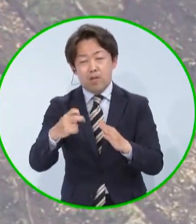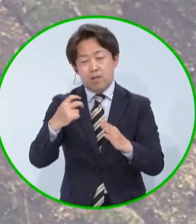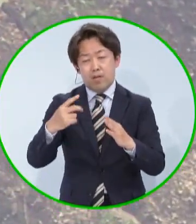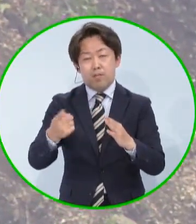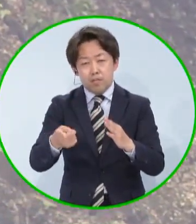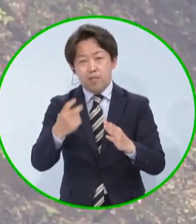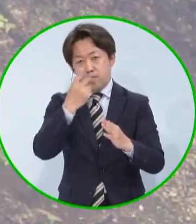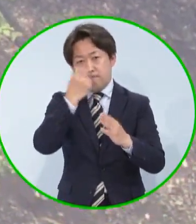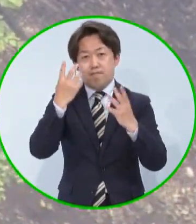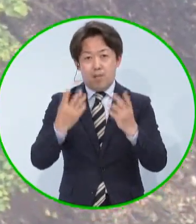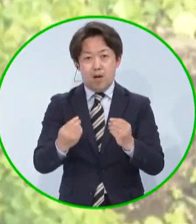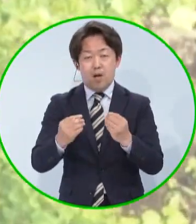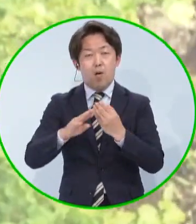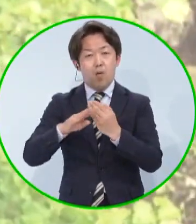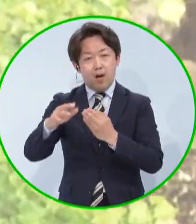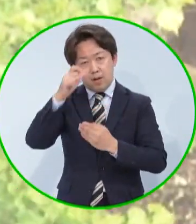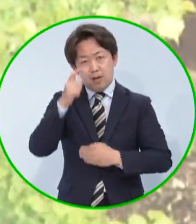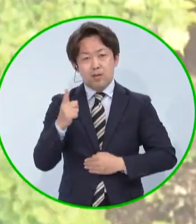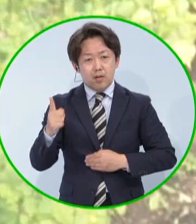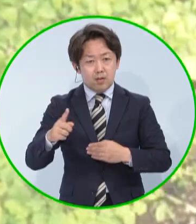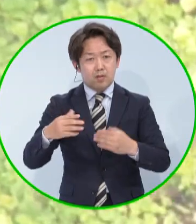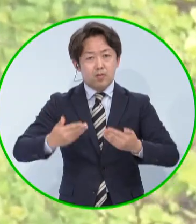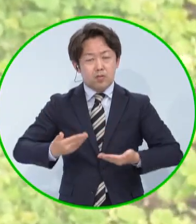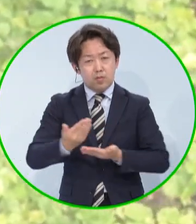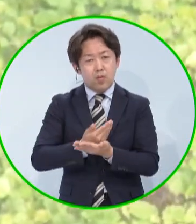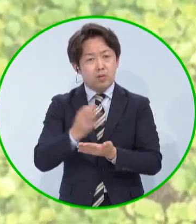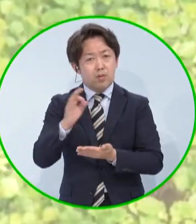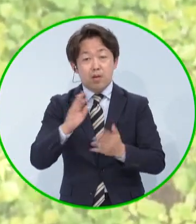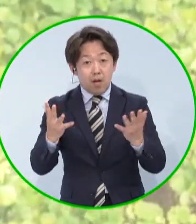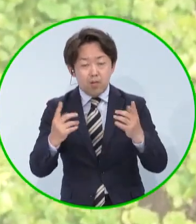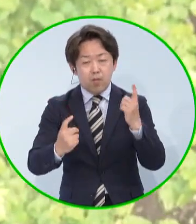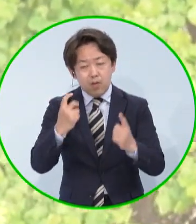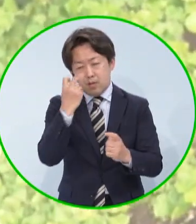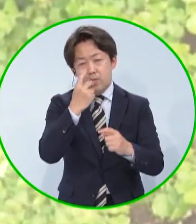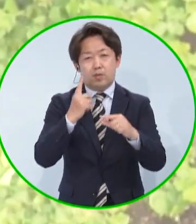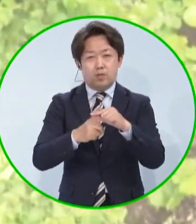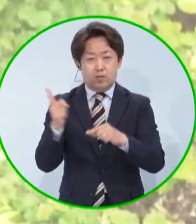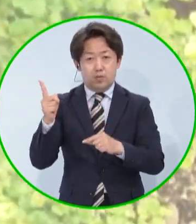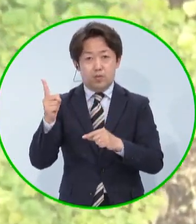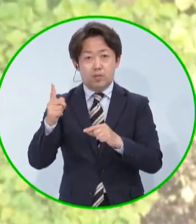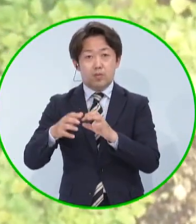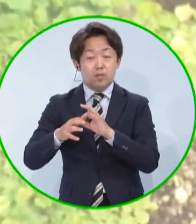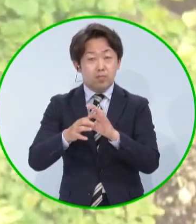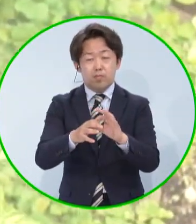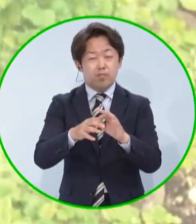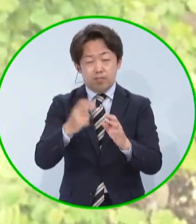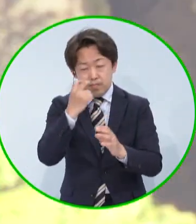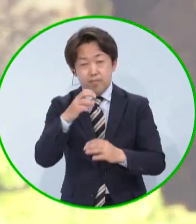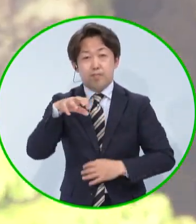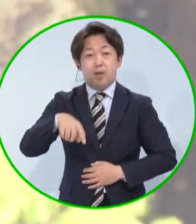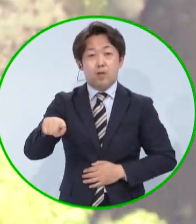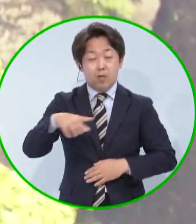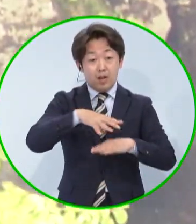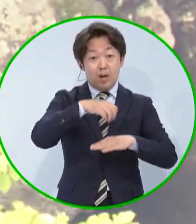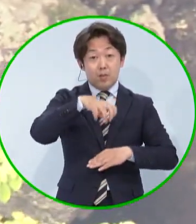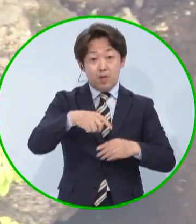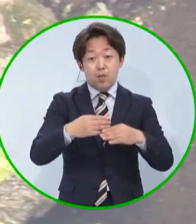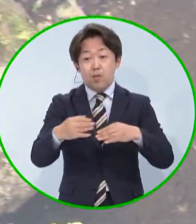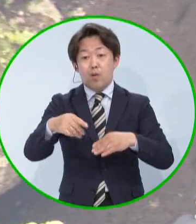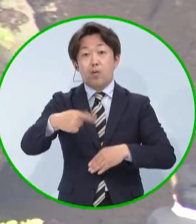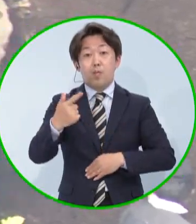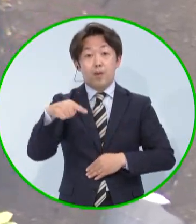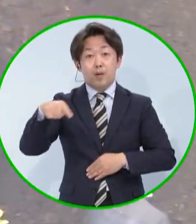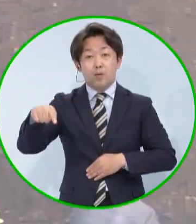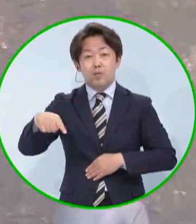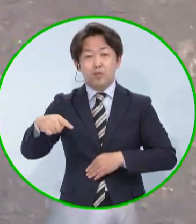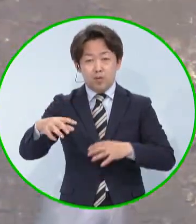は今朝から他に遺留品がないか捜索を続けています。捜索場所はキャンプ場から600メートル離れた